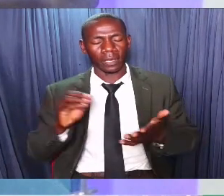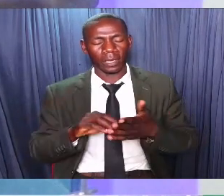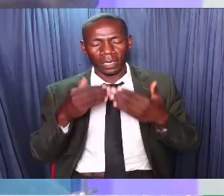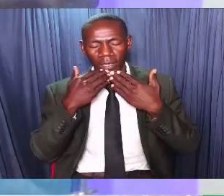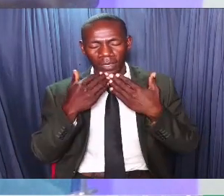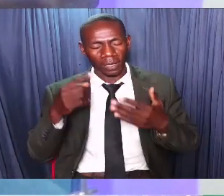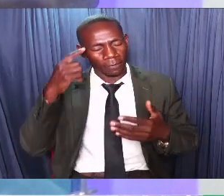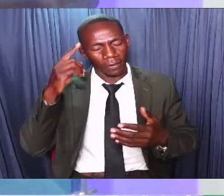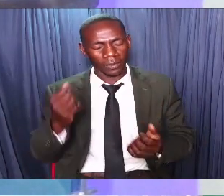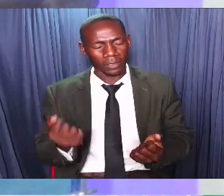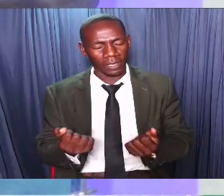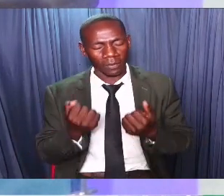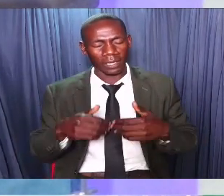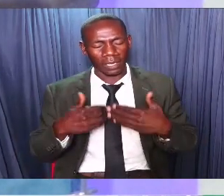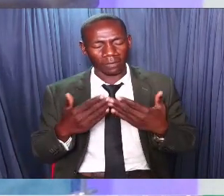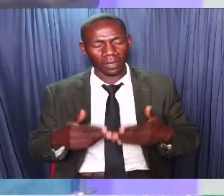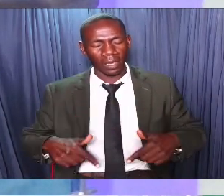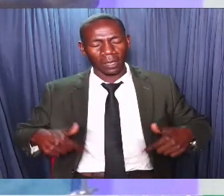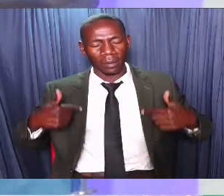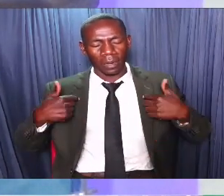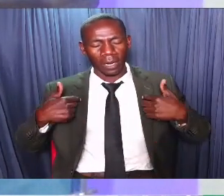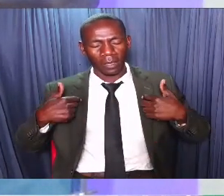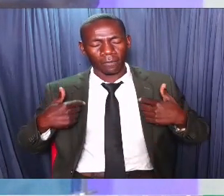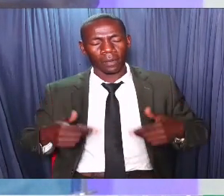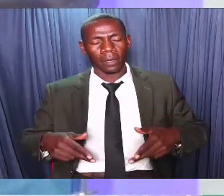Na kushukuru Baba wa mbingu na asante.